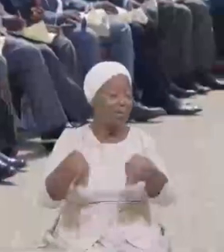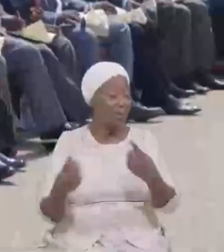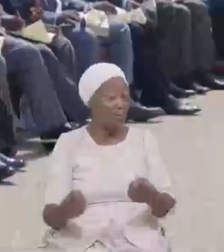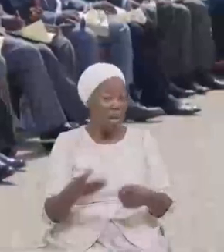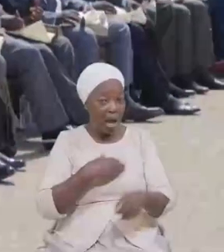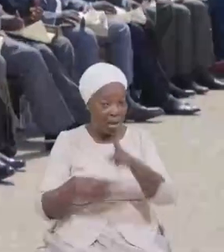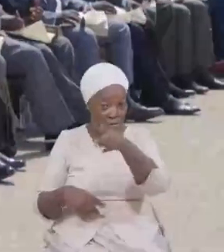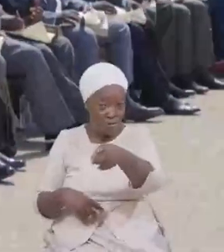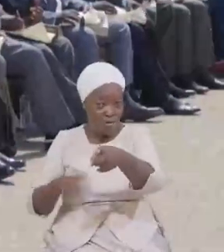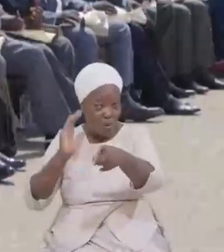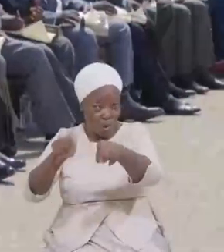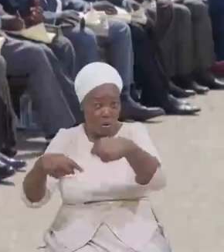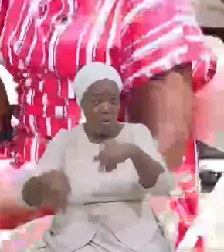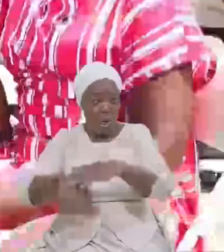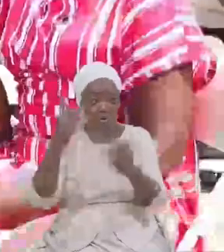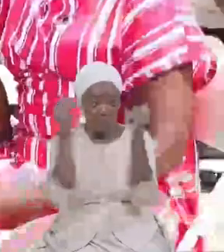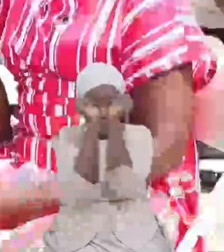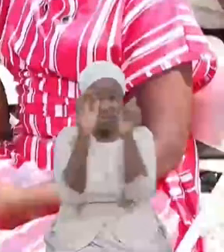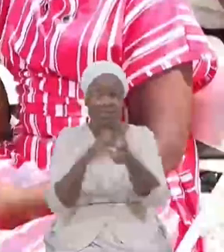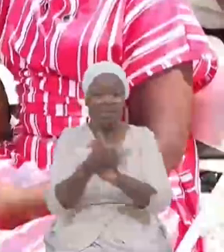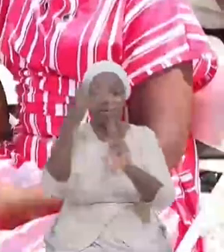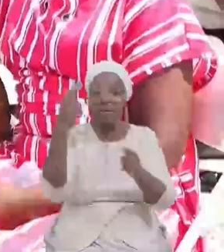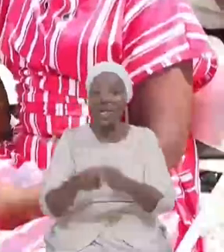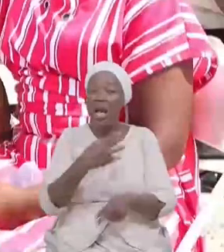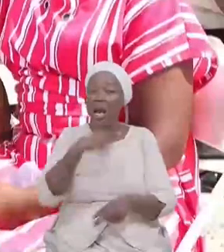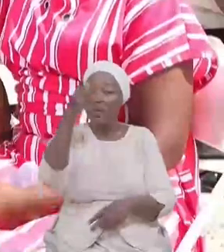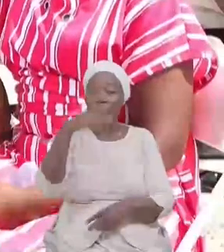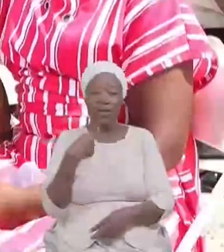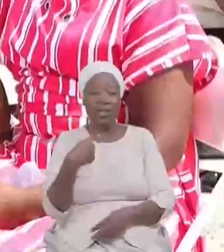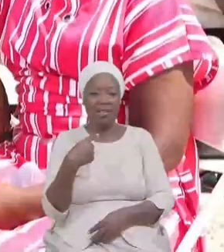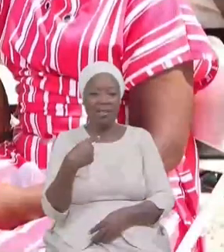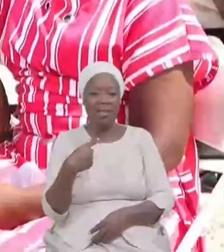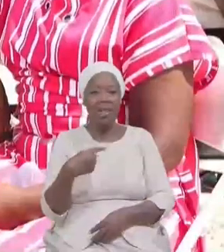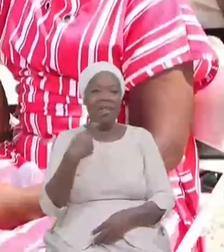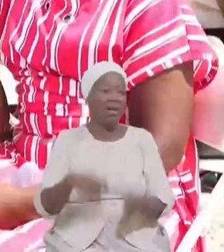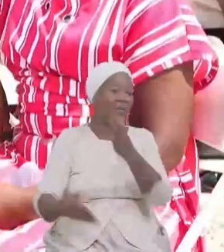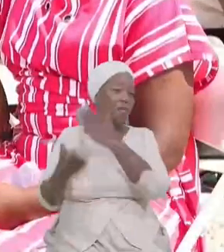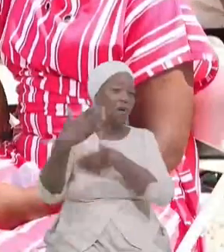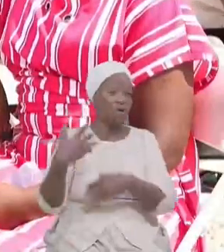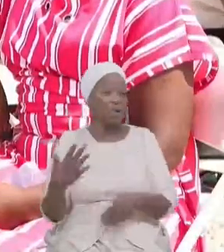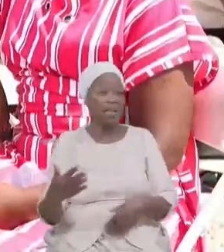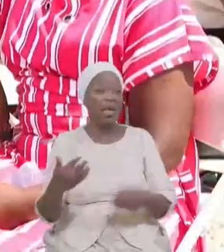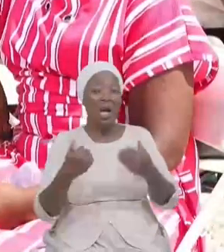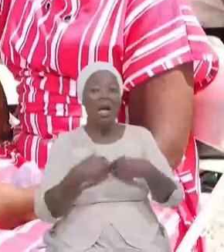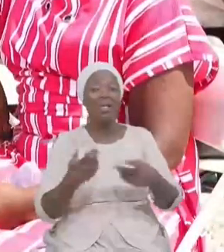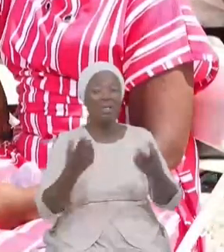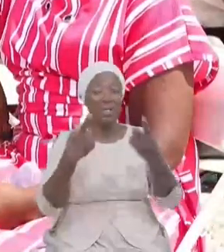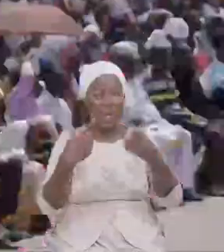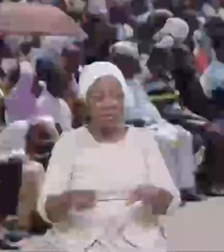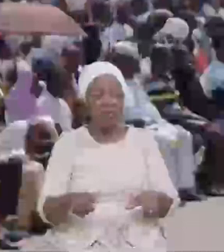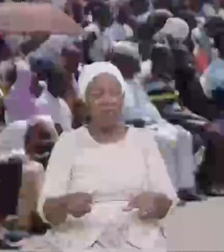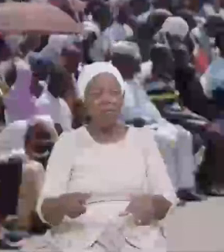tu sortiras de la captivité. Et Dieu a dit, les premières choses ont été accomplies. C'est